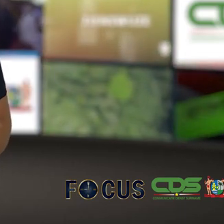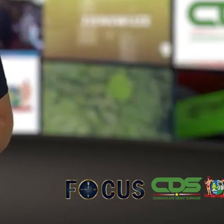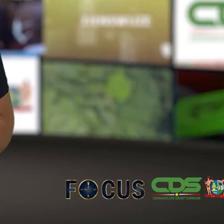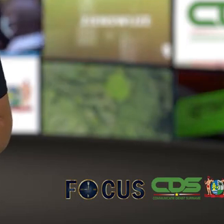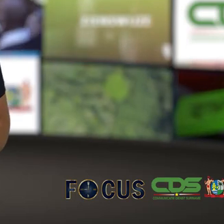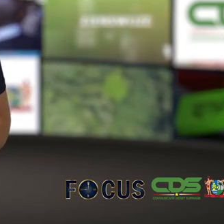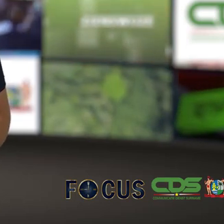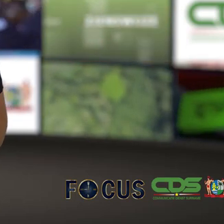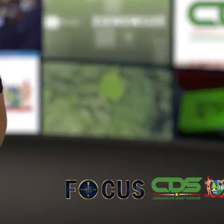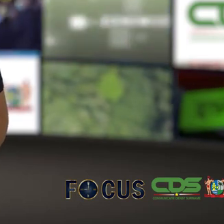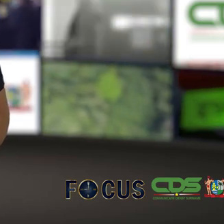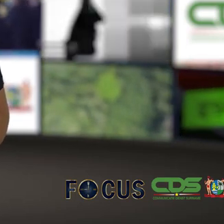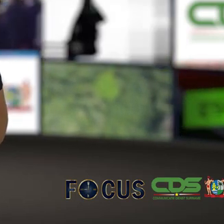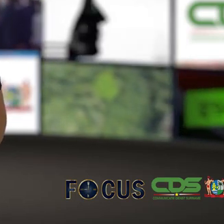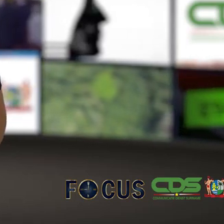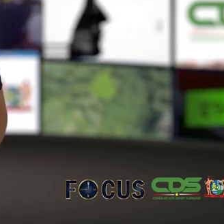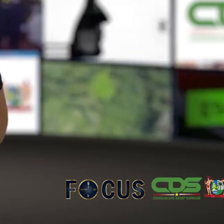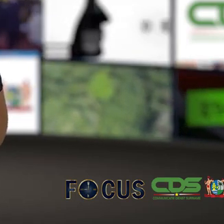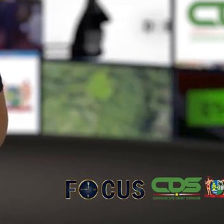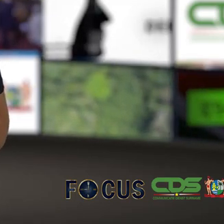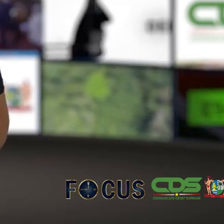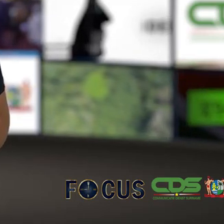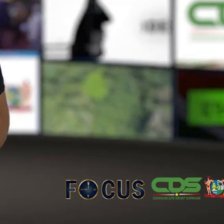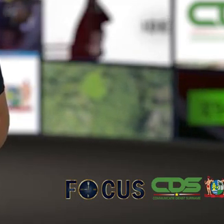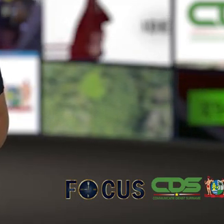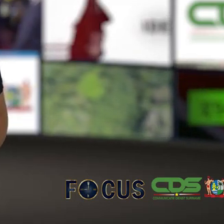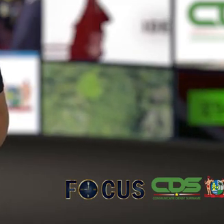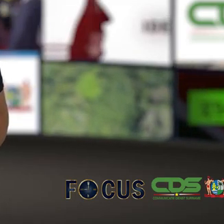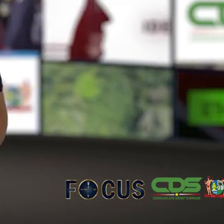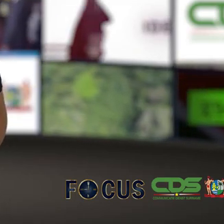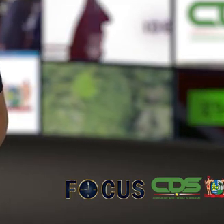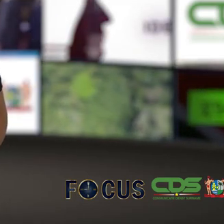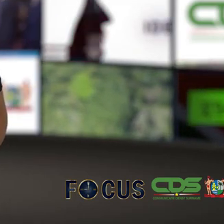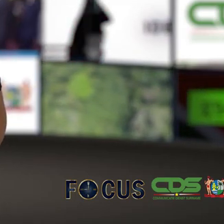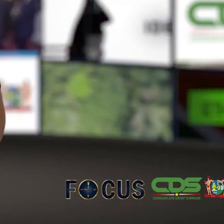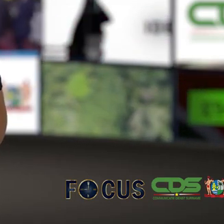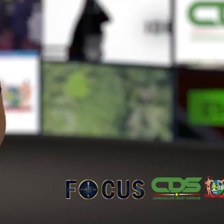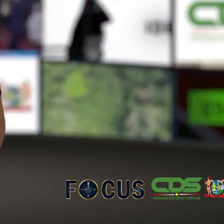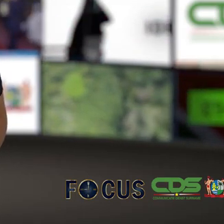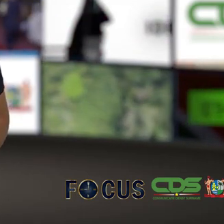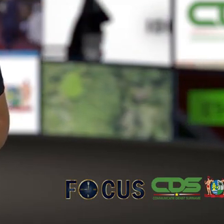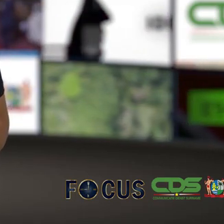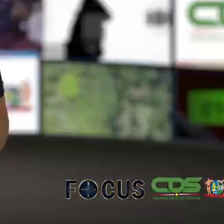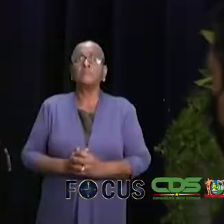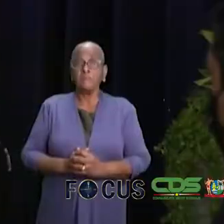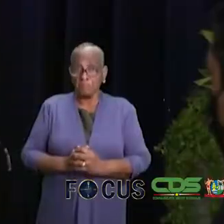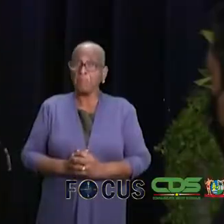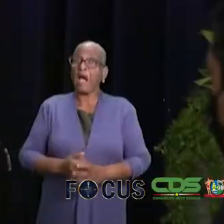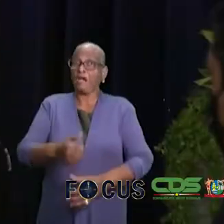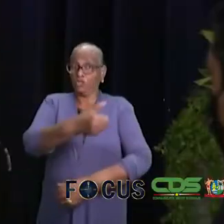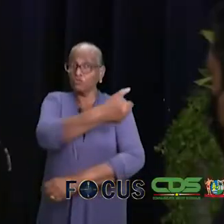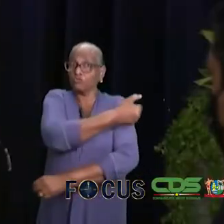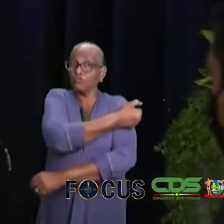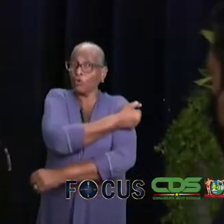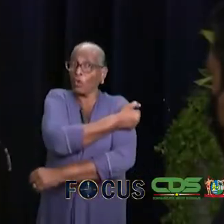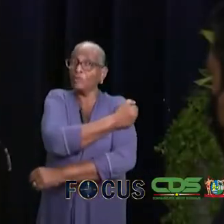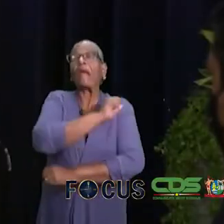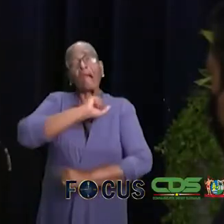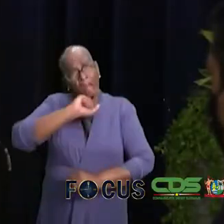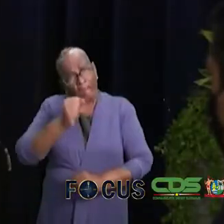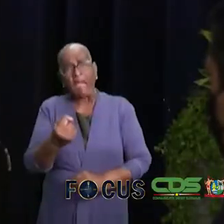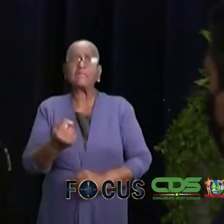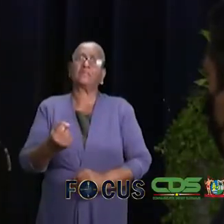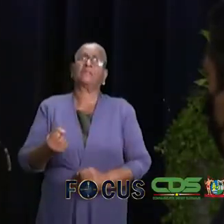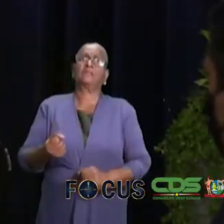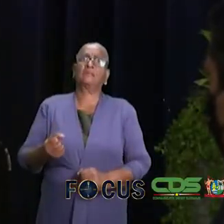ook optekenen dat Suriname thans 12 nieuwe Delta-besmettingen heeft. Luister u mee. We zien al dat we al in de